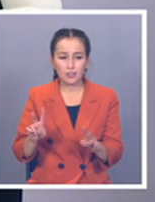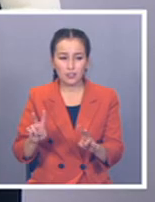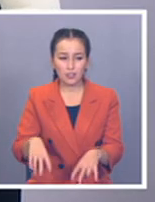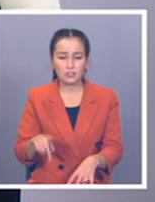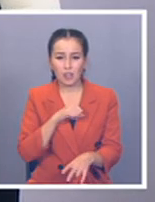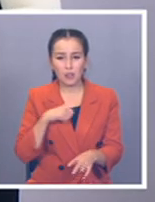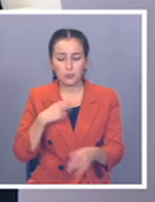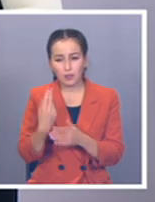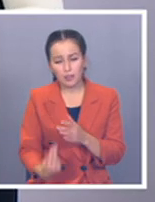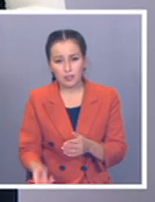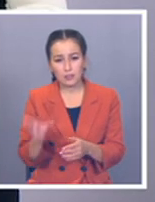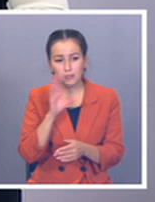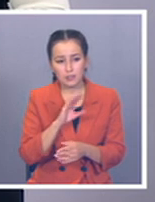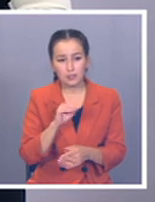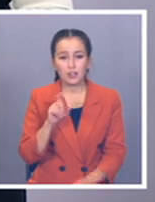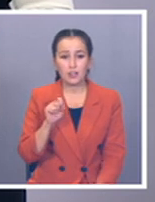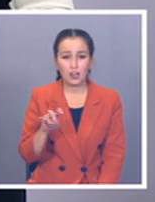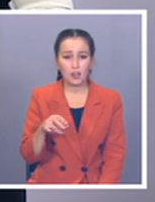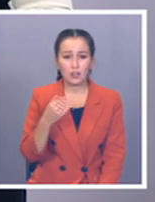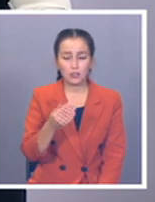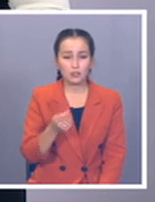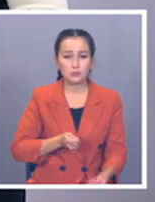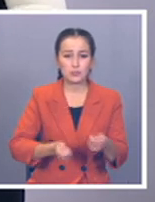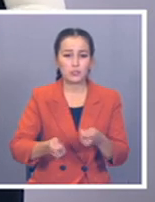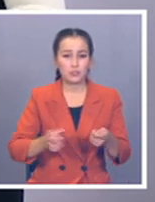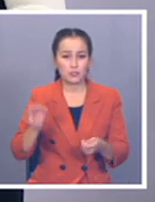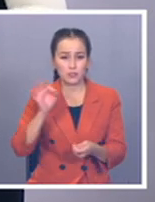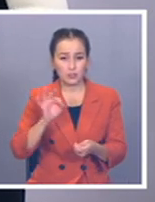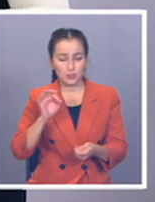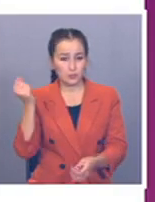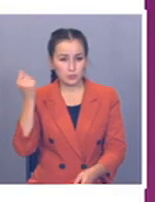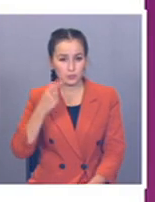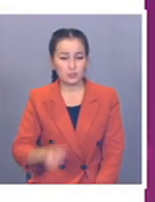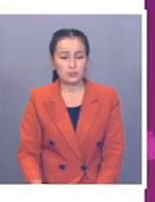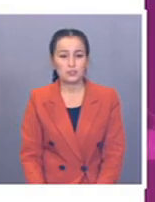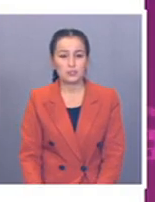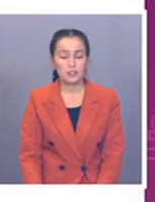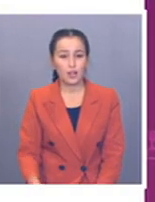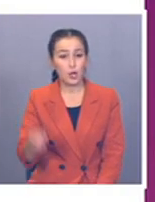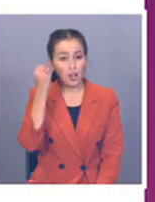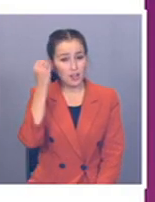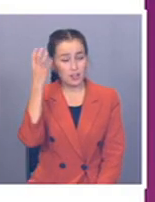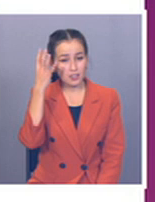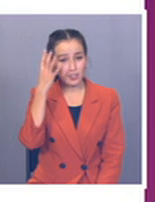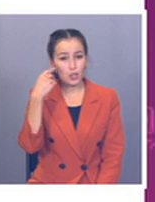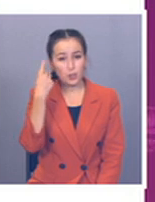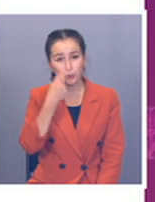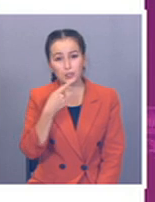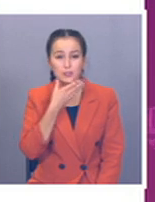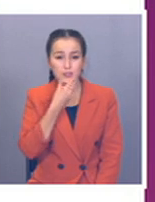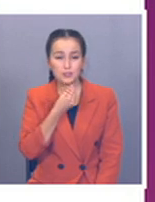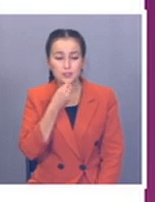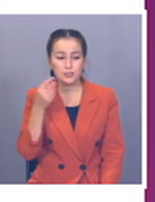Бұл арқылы біз ханның уәзірлері екенін білдік. Және ақылына көркі сай деп,